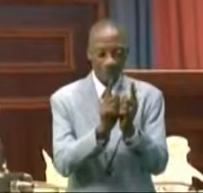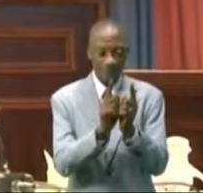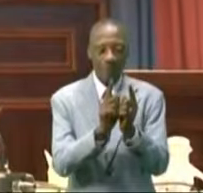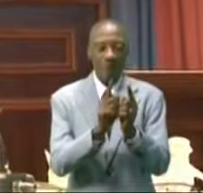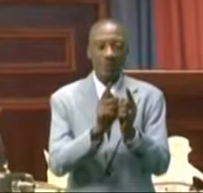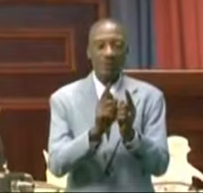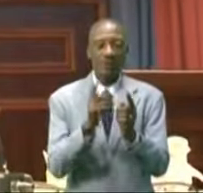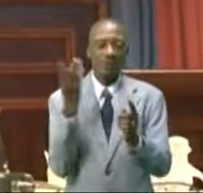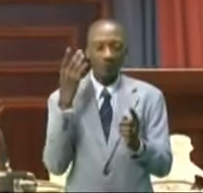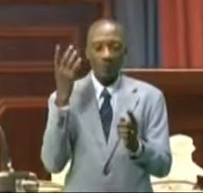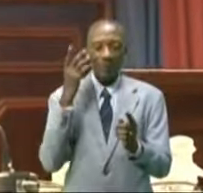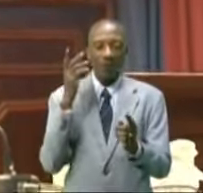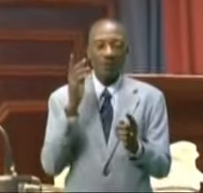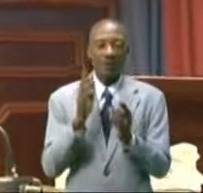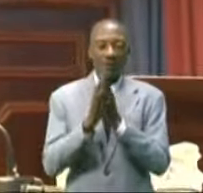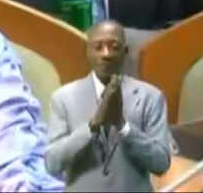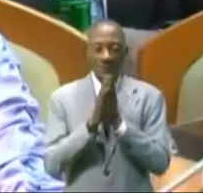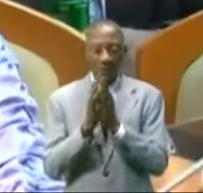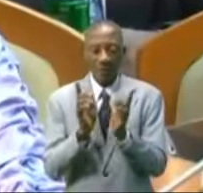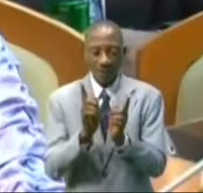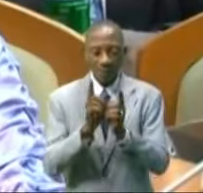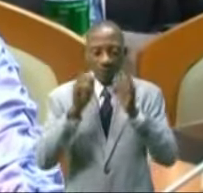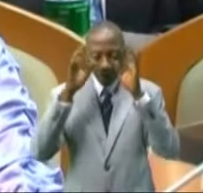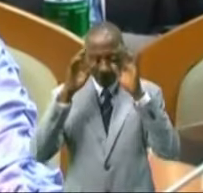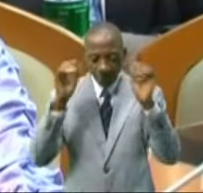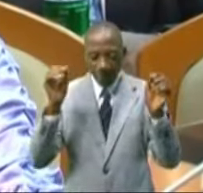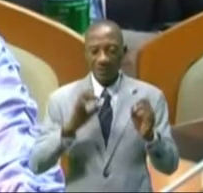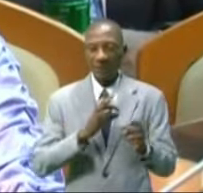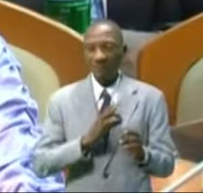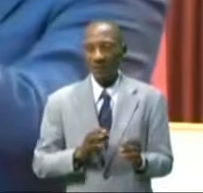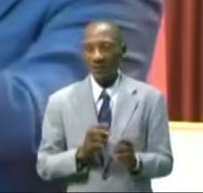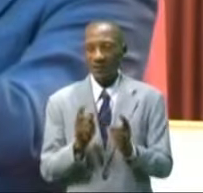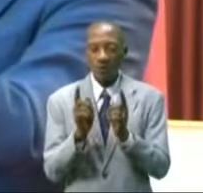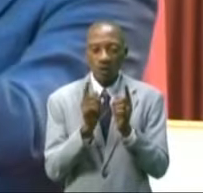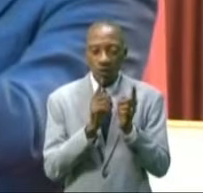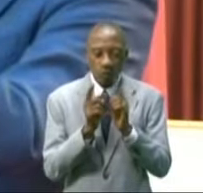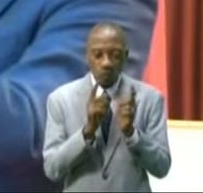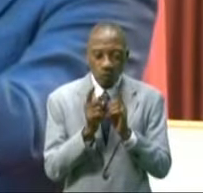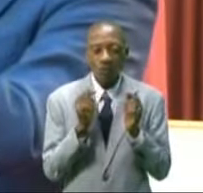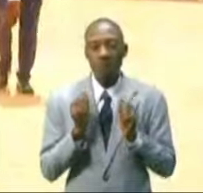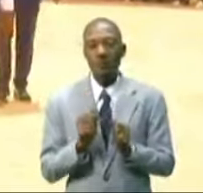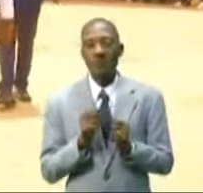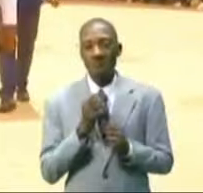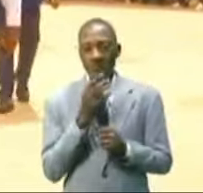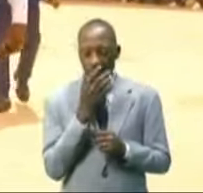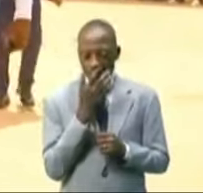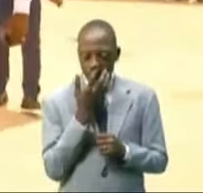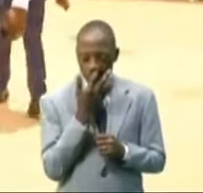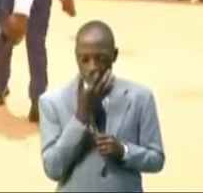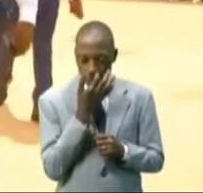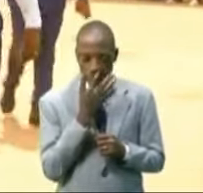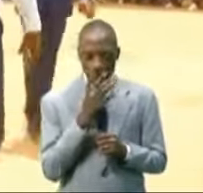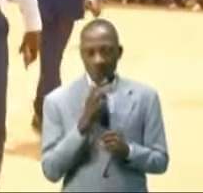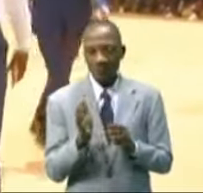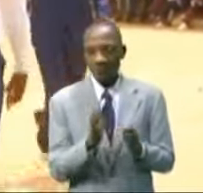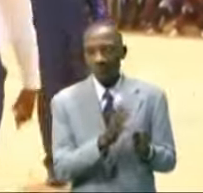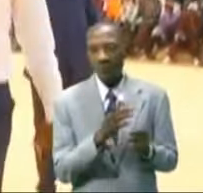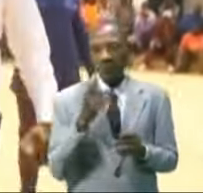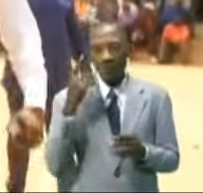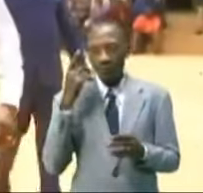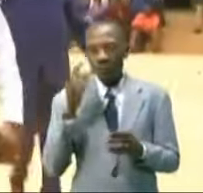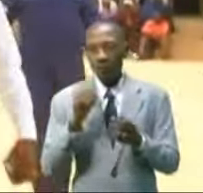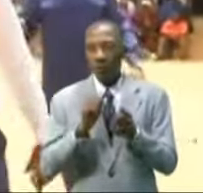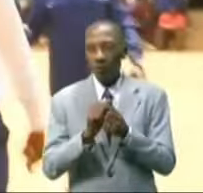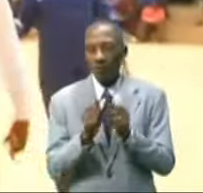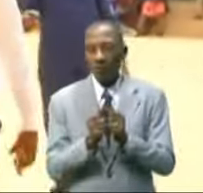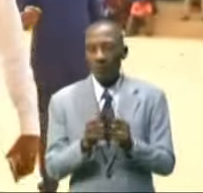désignation sont à suivre dans ce journal. Pour rationaliser la gestion des ressources humaines des agents publics de